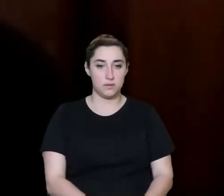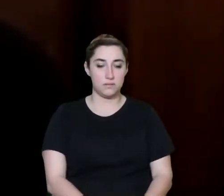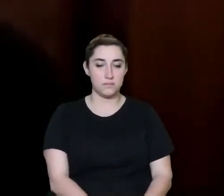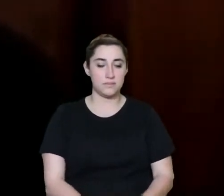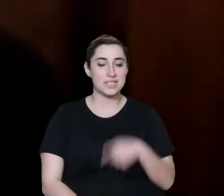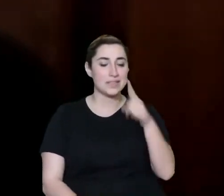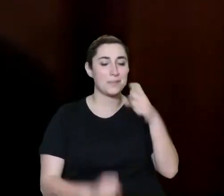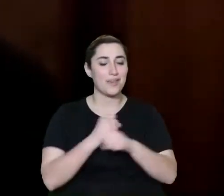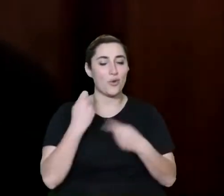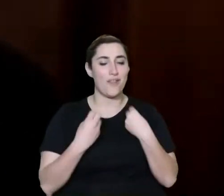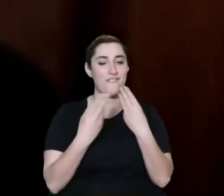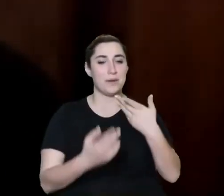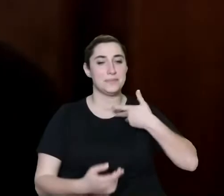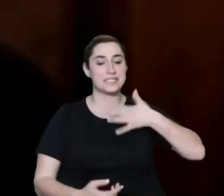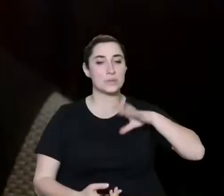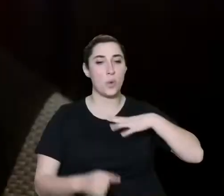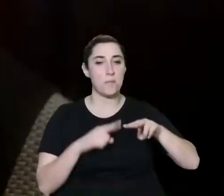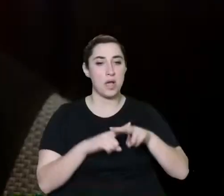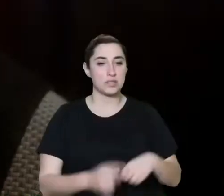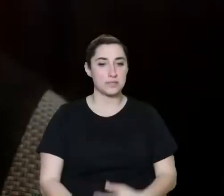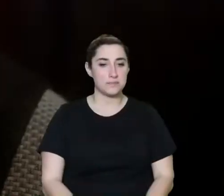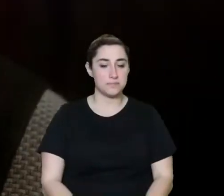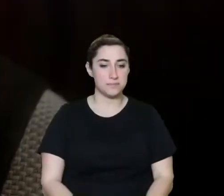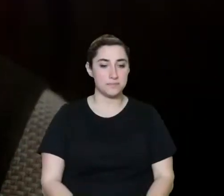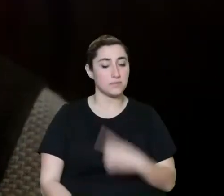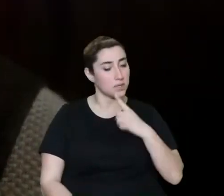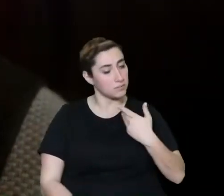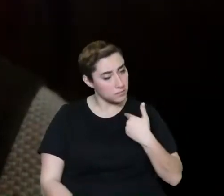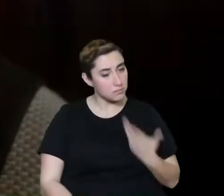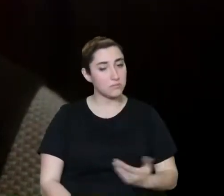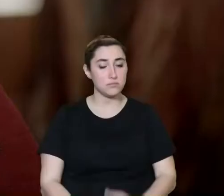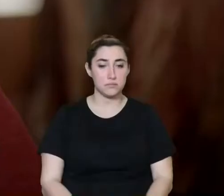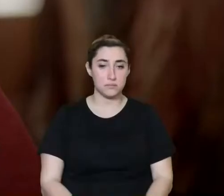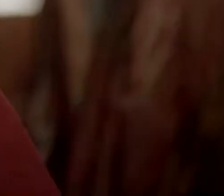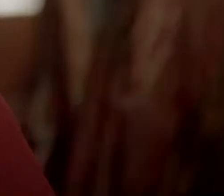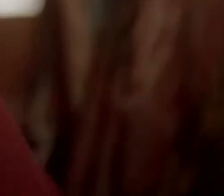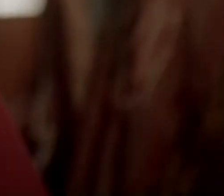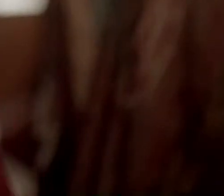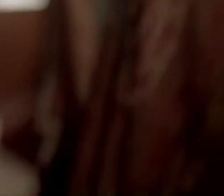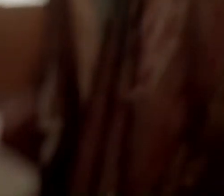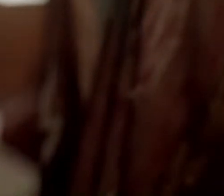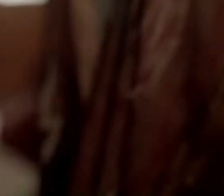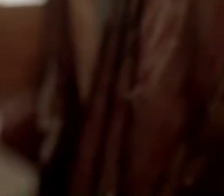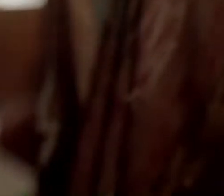Sana bir vazife vermek isteriz Kasım'ım. Emir buyurunuz şeyhim. Bacım Sultan tezgahın başından